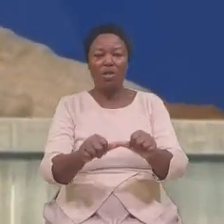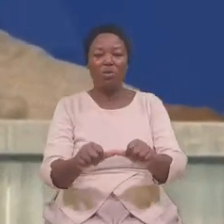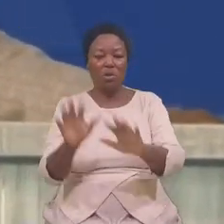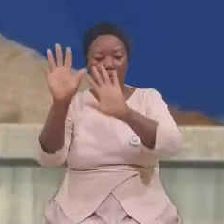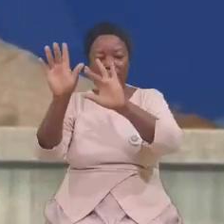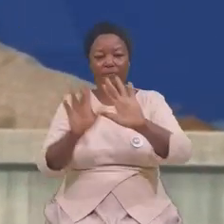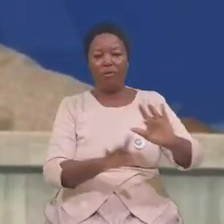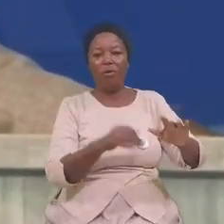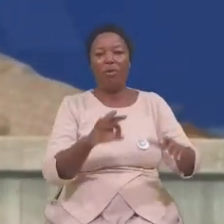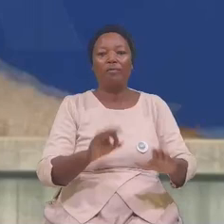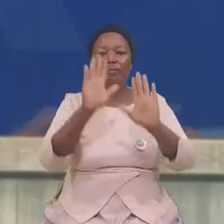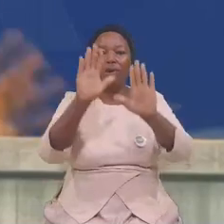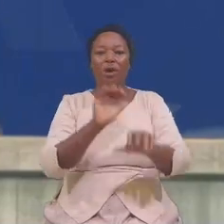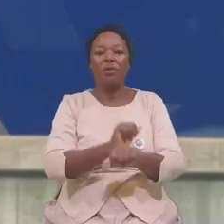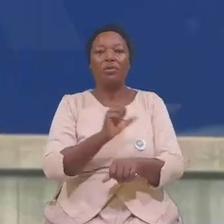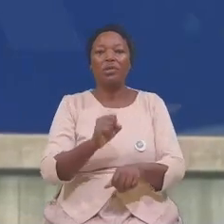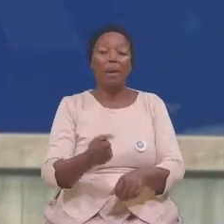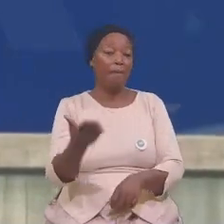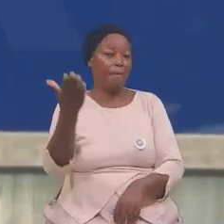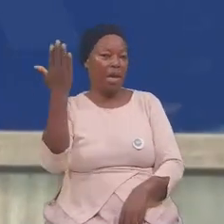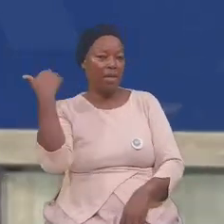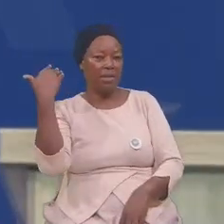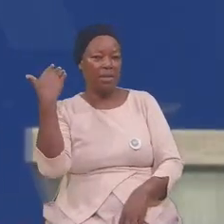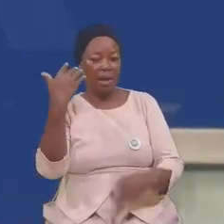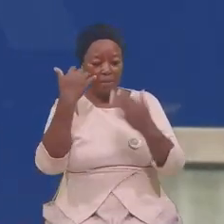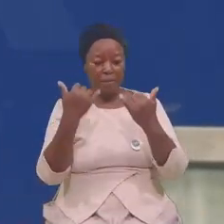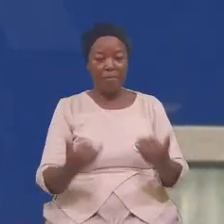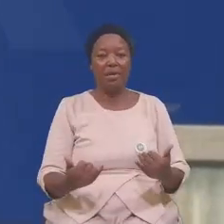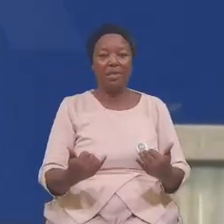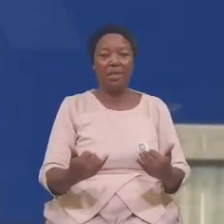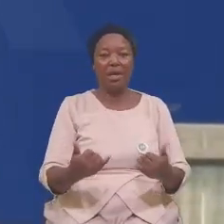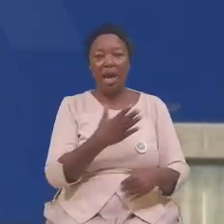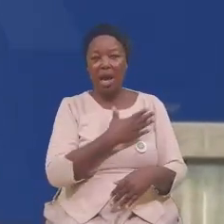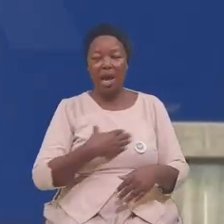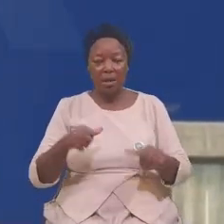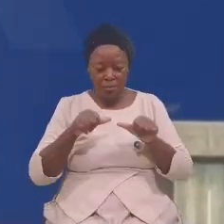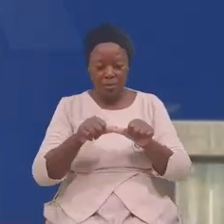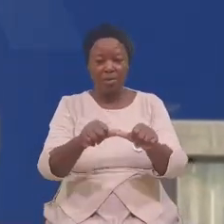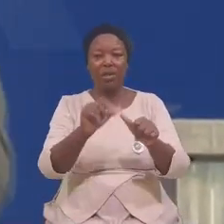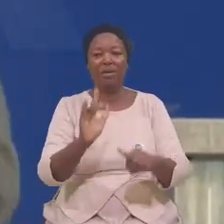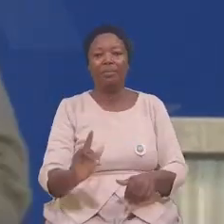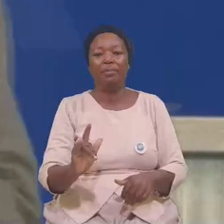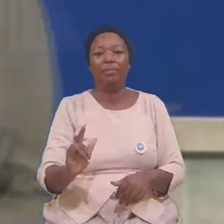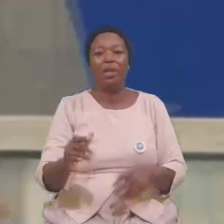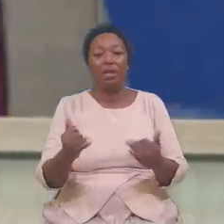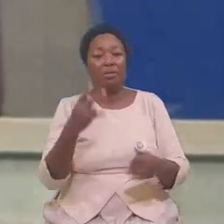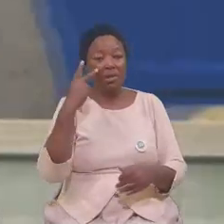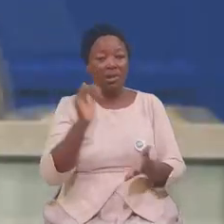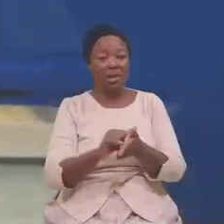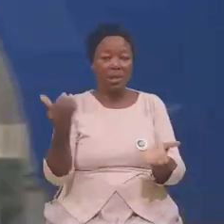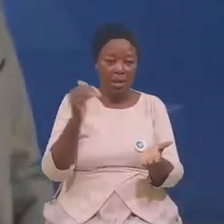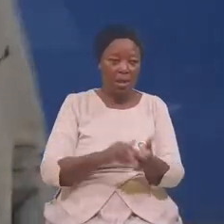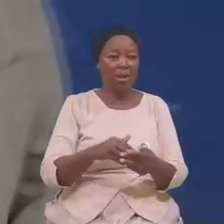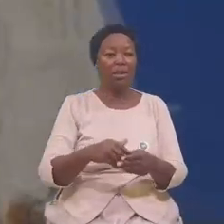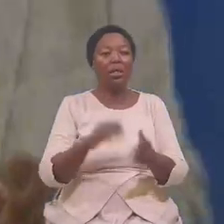continu de miracles passés, présents et perpétuels. Voyez cela encore,